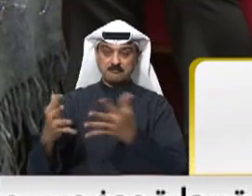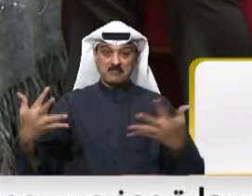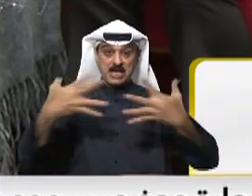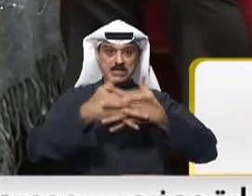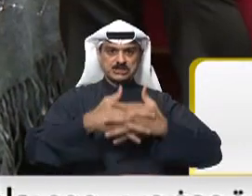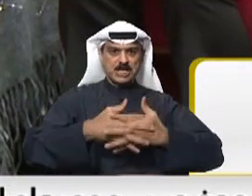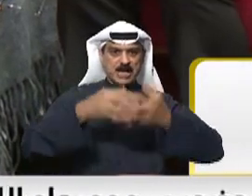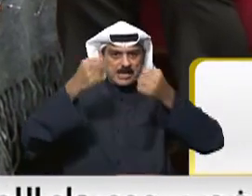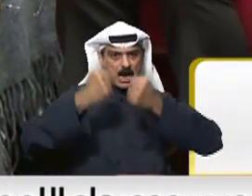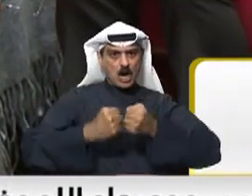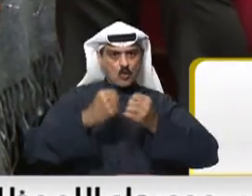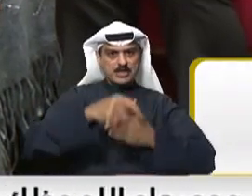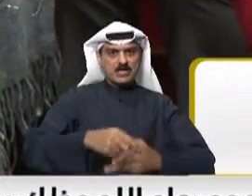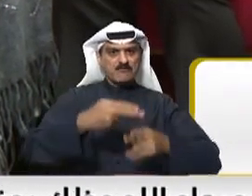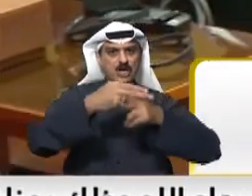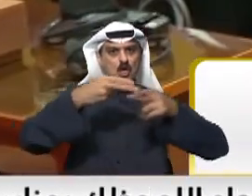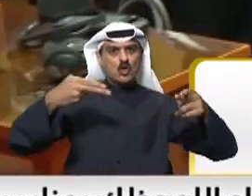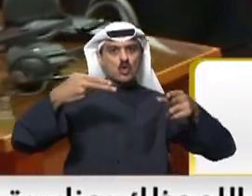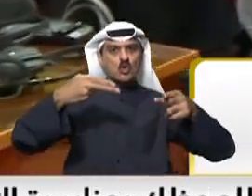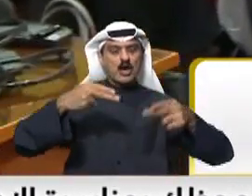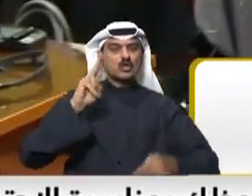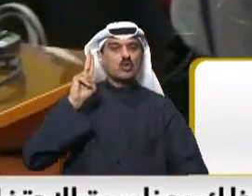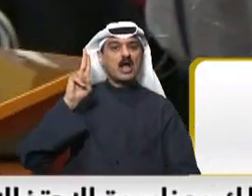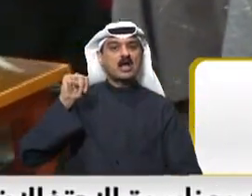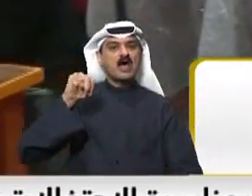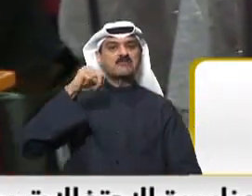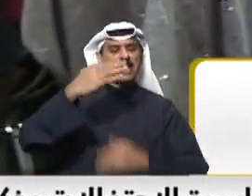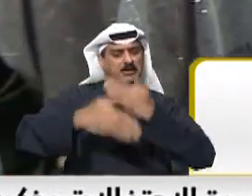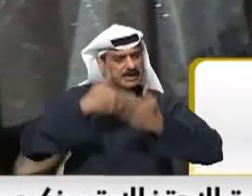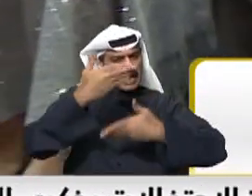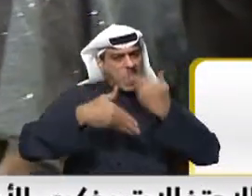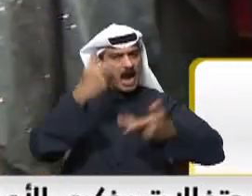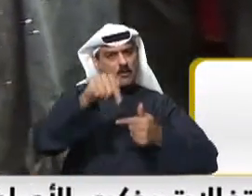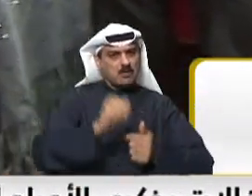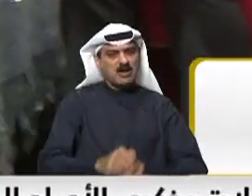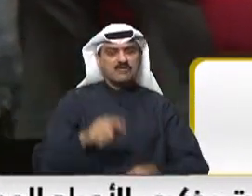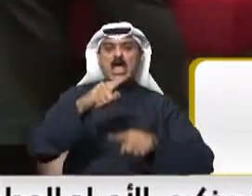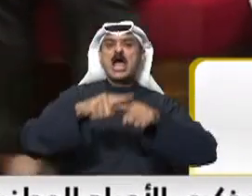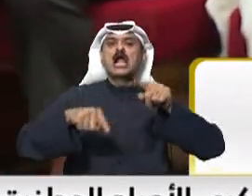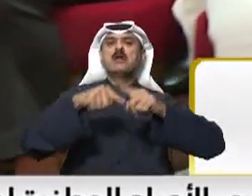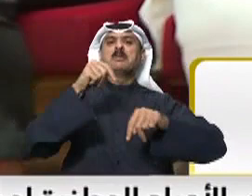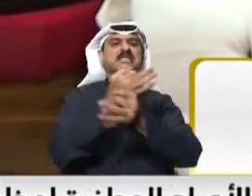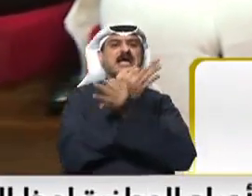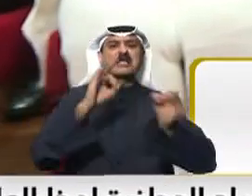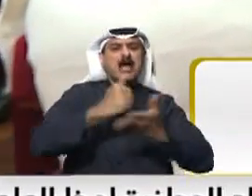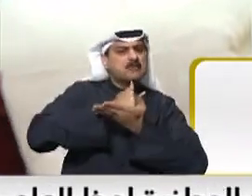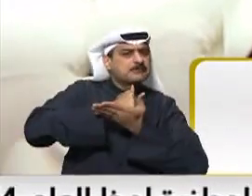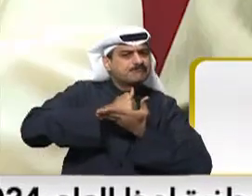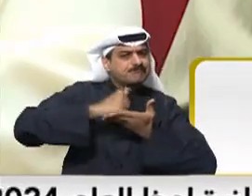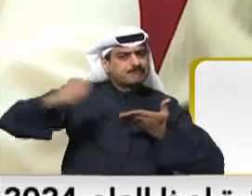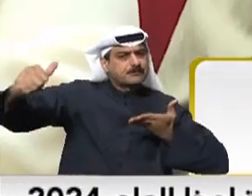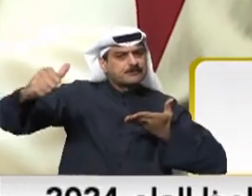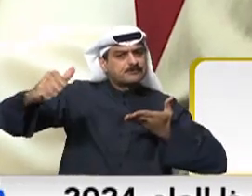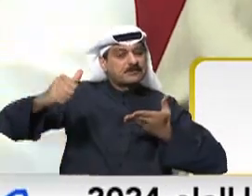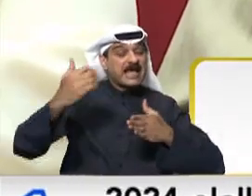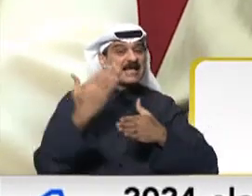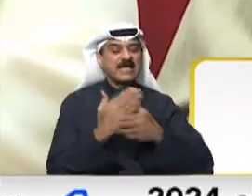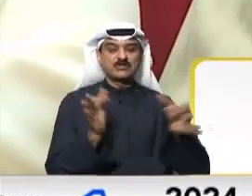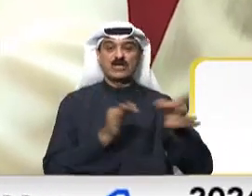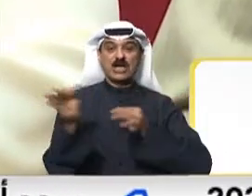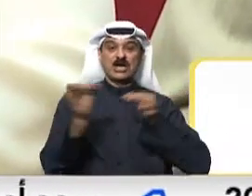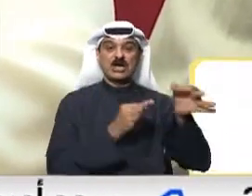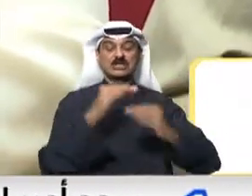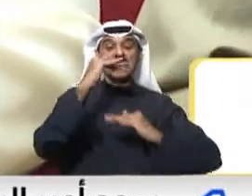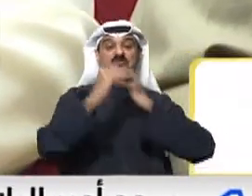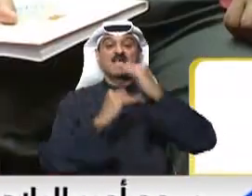المتحدة ودول العالم المختلفة تسعى إلى معالجة كل العوائق التي تعترض خطط التنمية العالمية